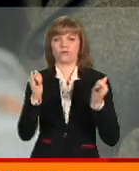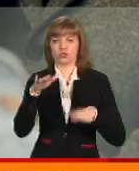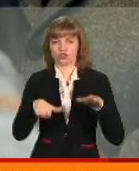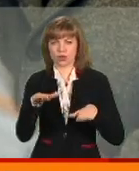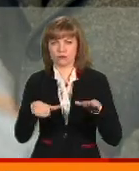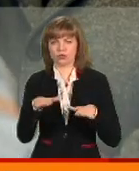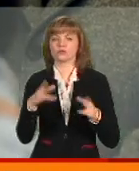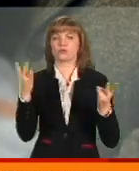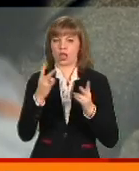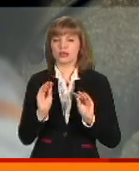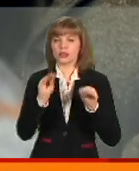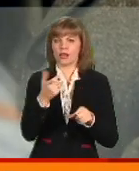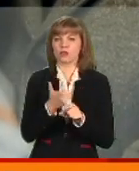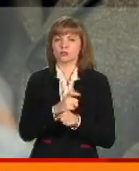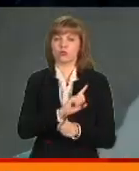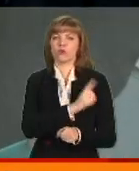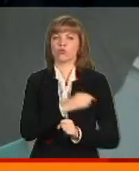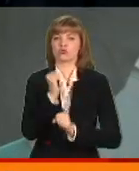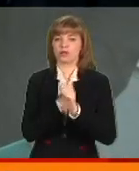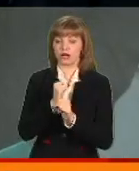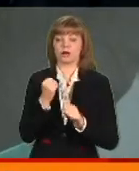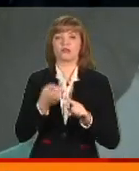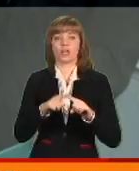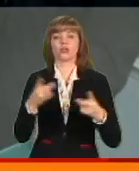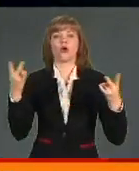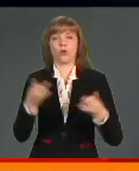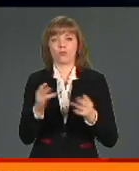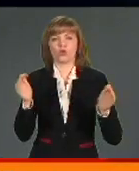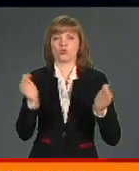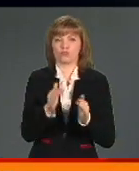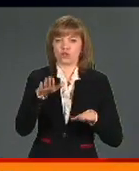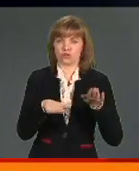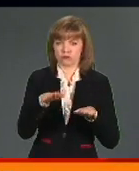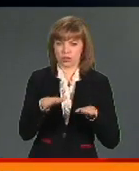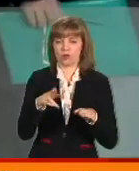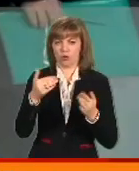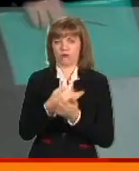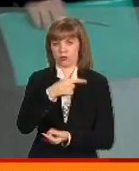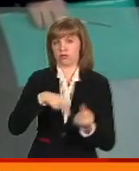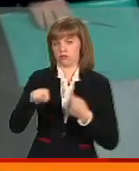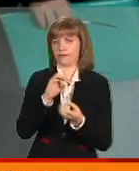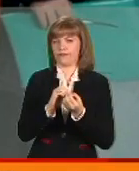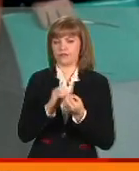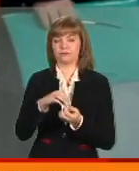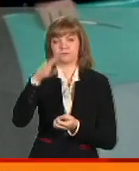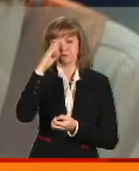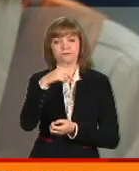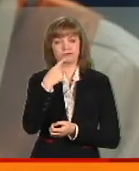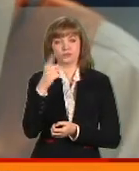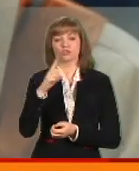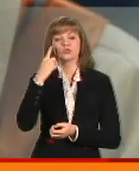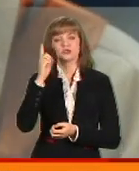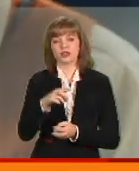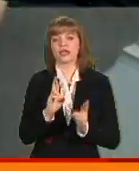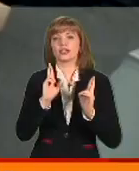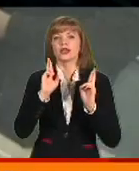масу. Треба ставити більш мощний двигатель. Для цього треба опять увеличити масу по замкнутому кругу. Ростислав запевняє,